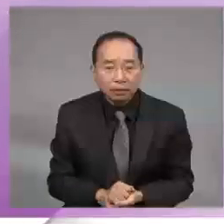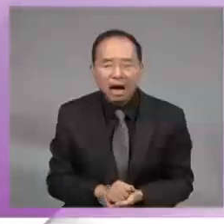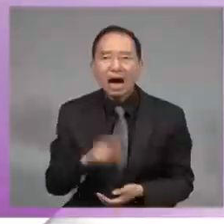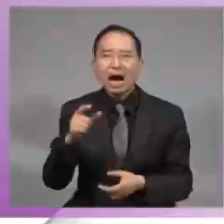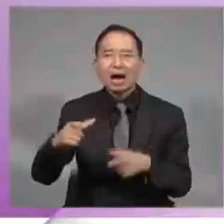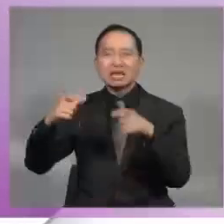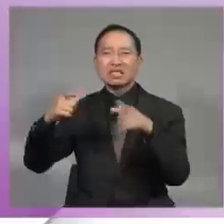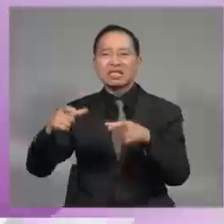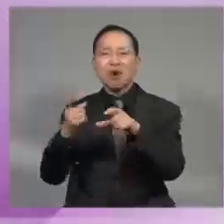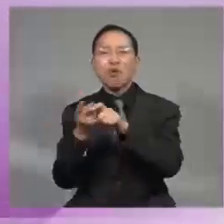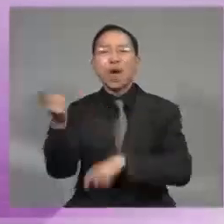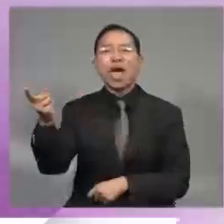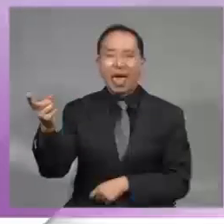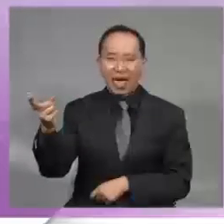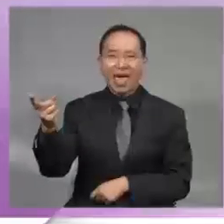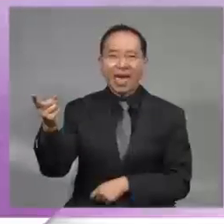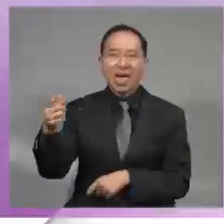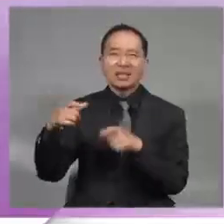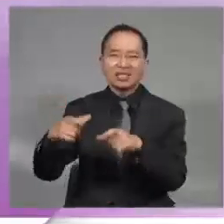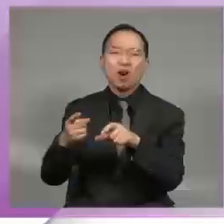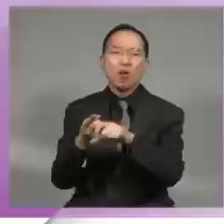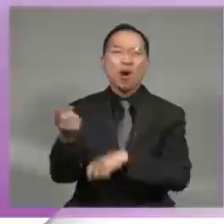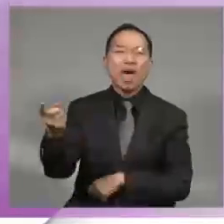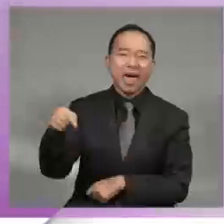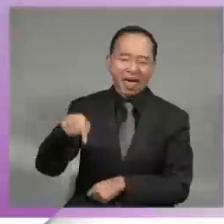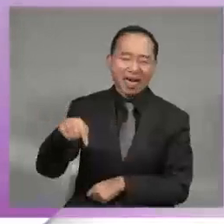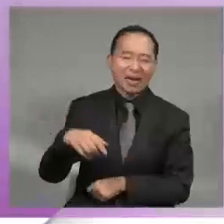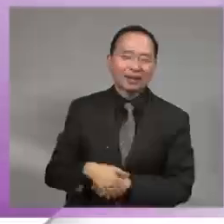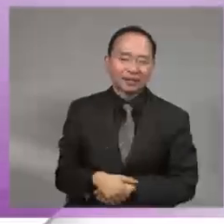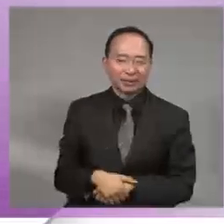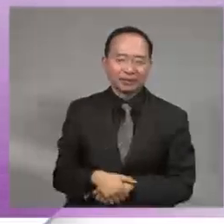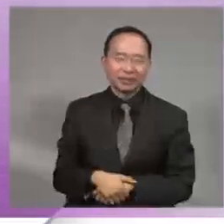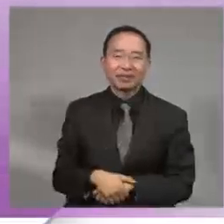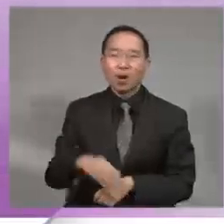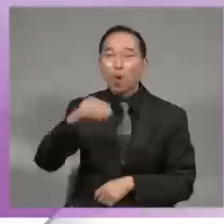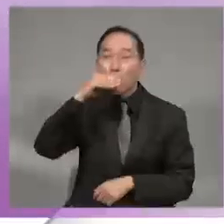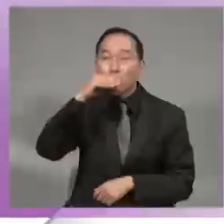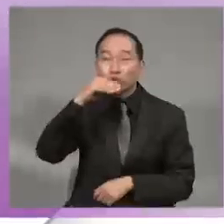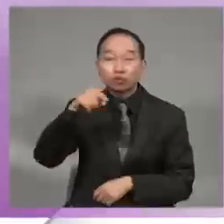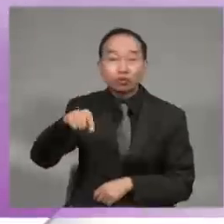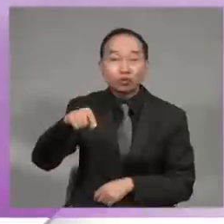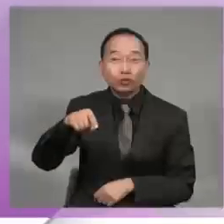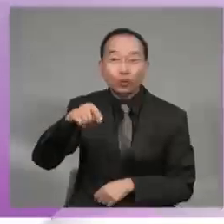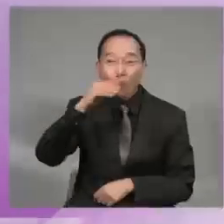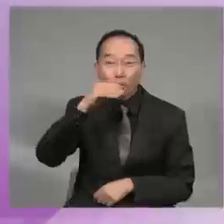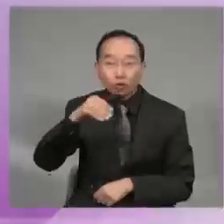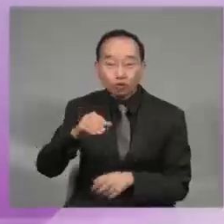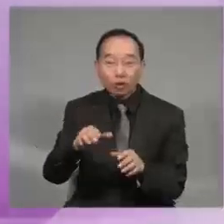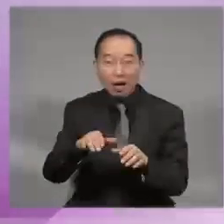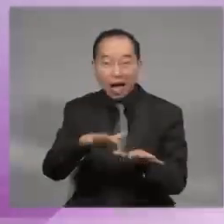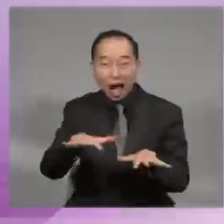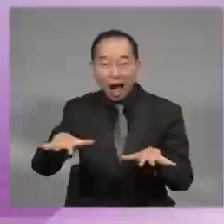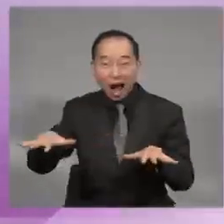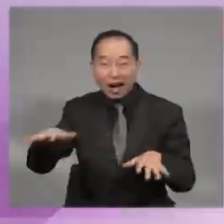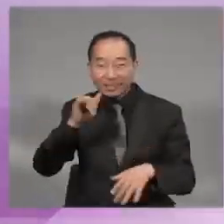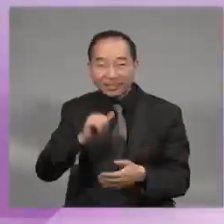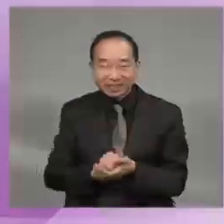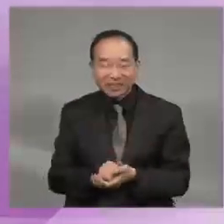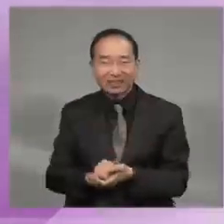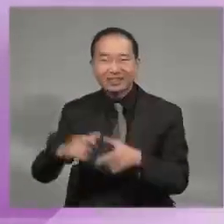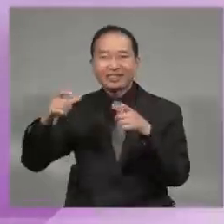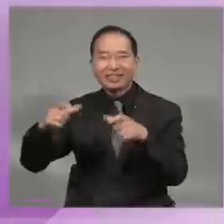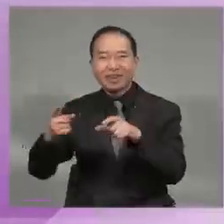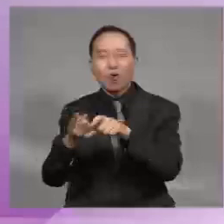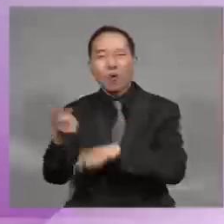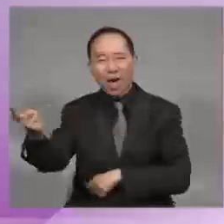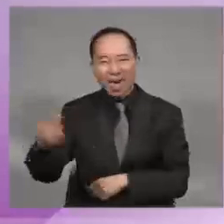투표함. 네. 아, 저건 또 관외인가요? 네. 회성용 봉투가 지금 쏟아지고 그렇죠. 있는 걸 보고 아, 저 봉투에 담겨 있는 건 네. 관외.